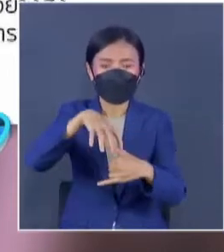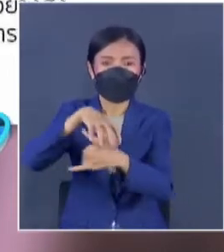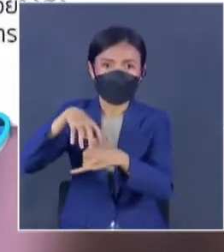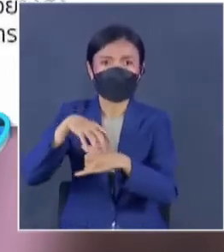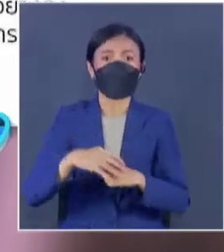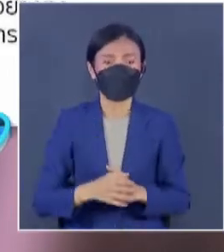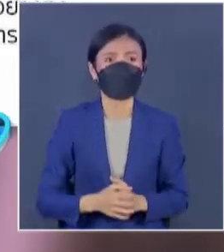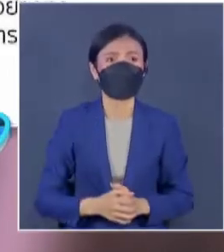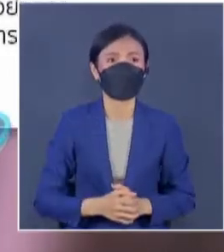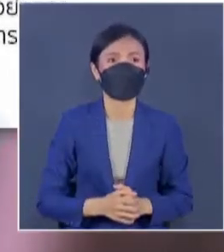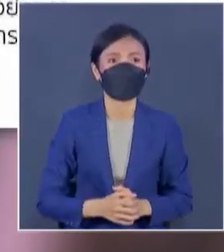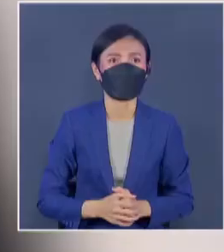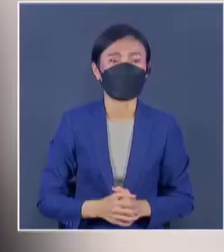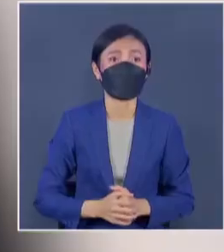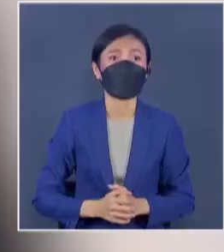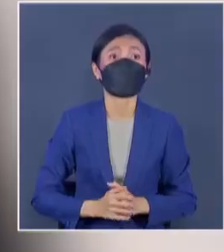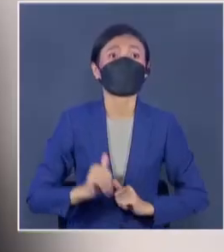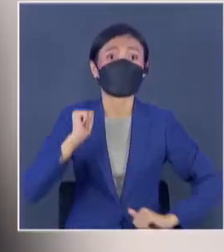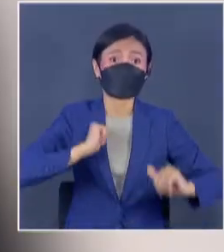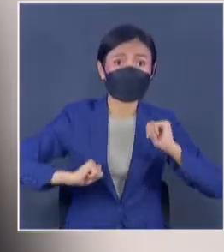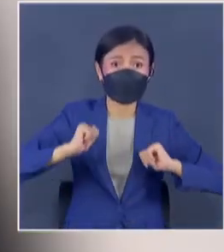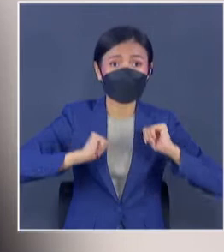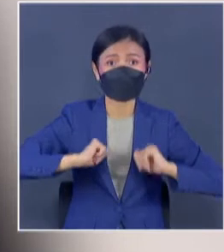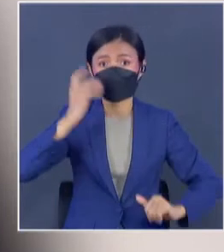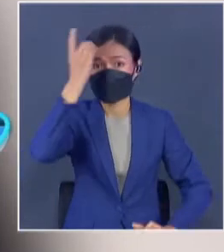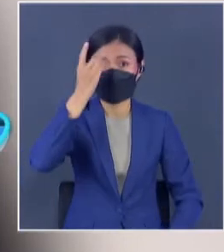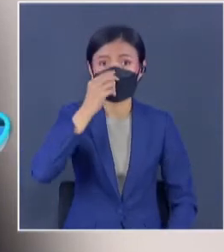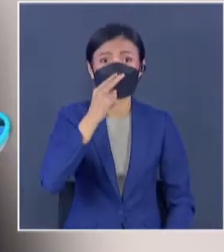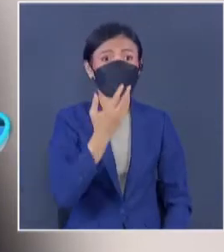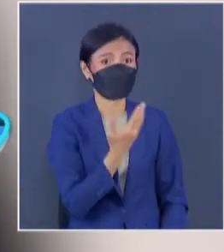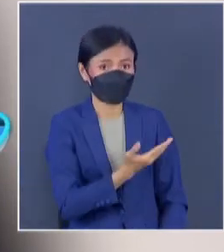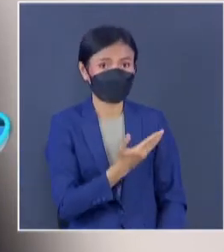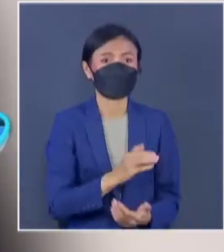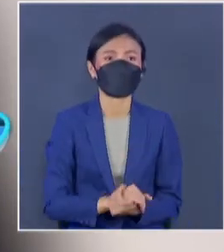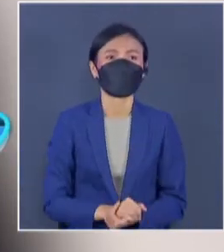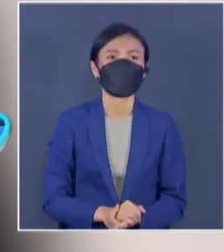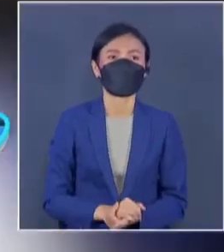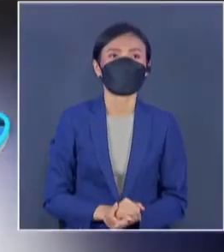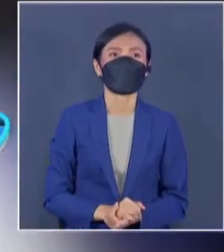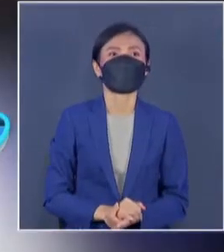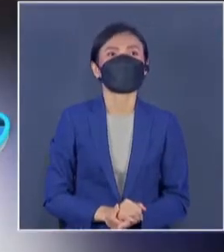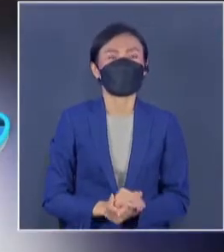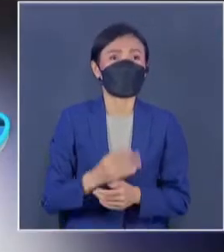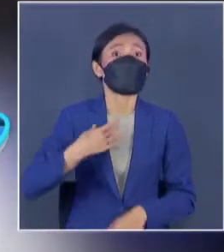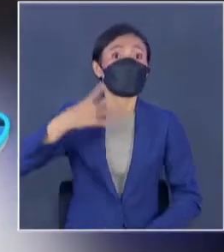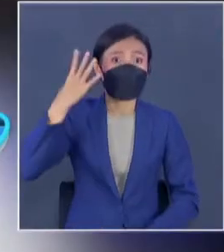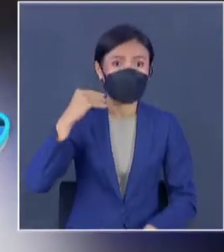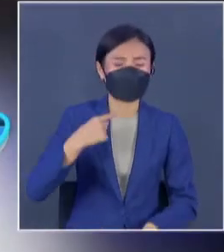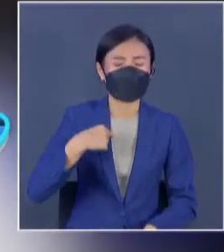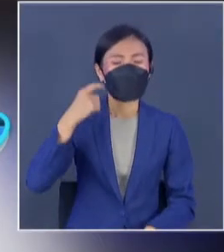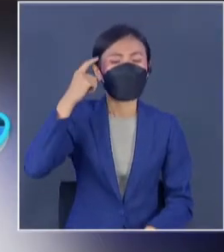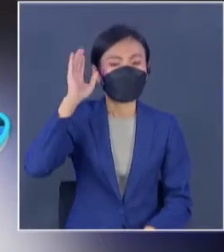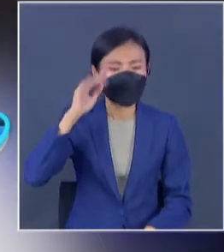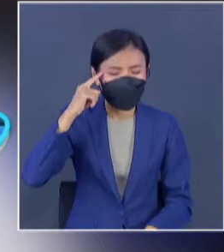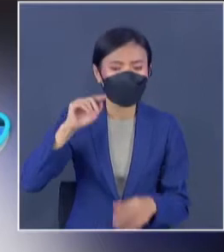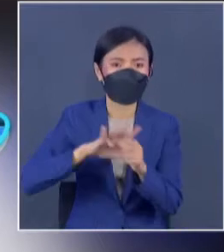ค่ะส่วนนักแสดงหนุ่มอาร์มวีรยุทธ์นะคะก็เป็นอีกคนบันเทิงที่ตรวจพบว่าติดเชื้อโควิด-19 เมื่อวานค่ะทางต้นสังกัดก็